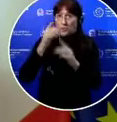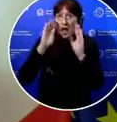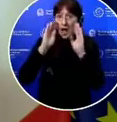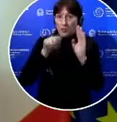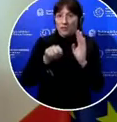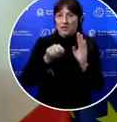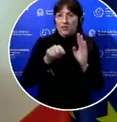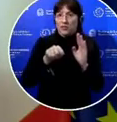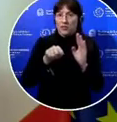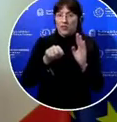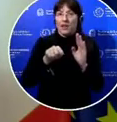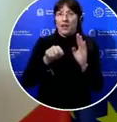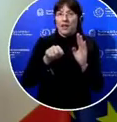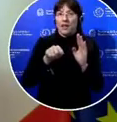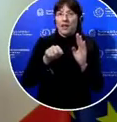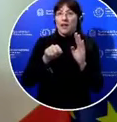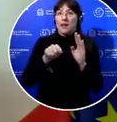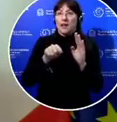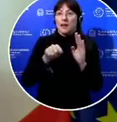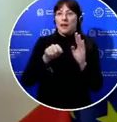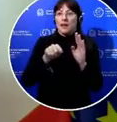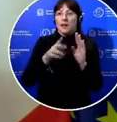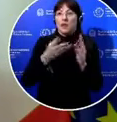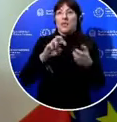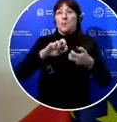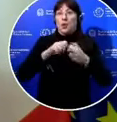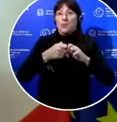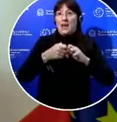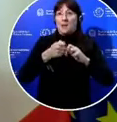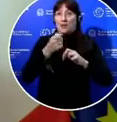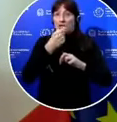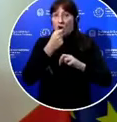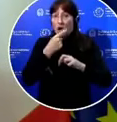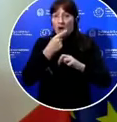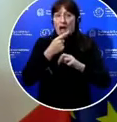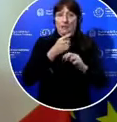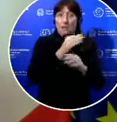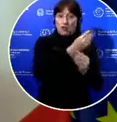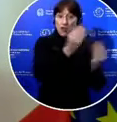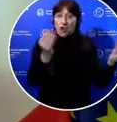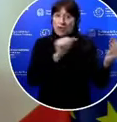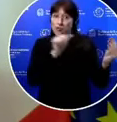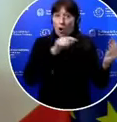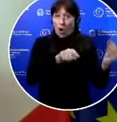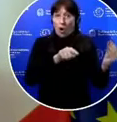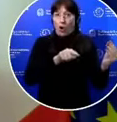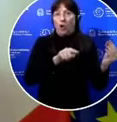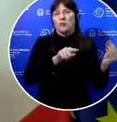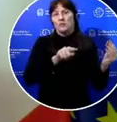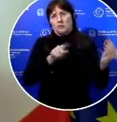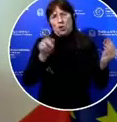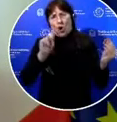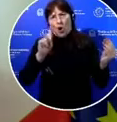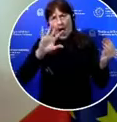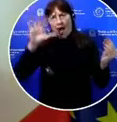che, come ha detto il ministro Orlando, non riguarda solo i giovani, ma certamente riguarda i giovani in